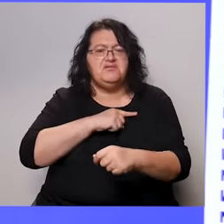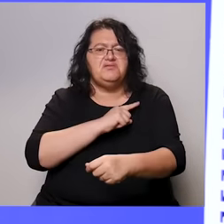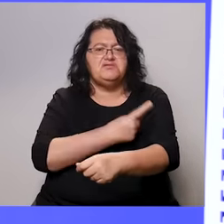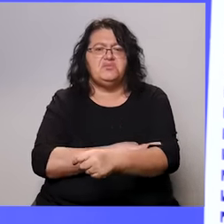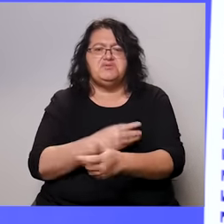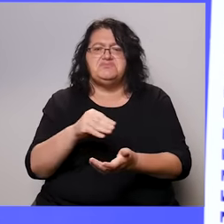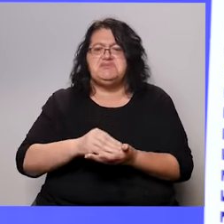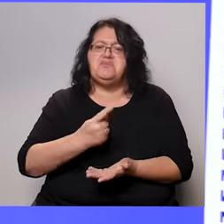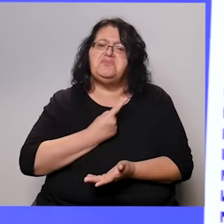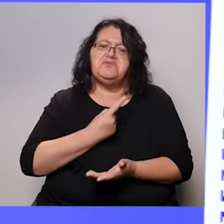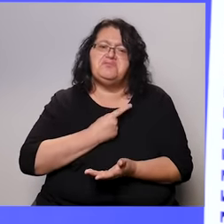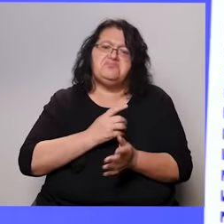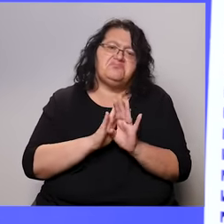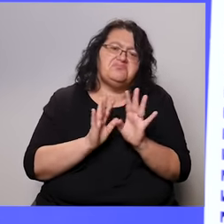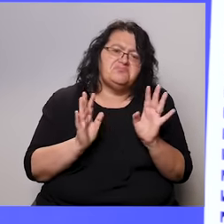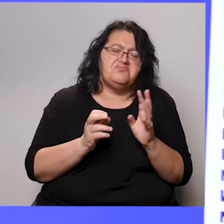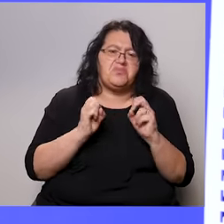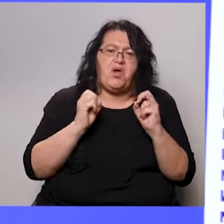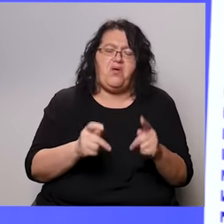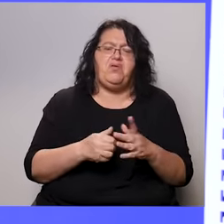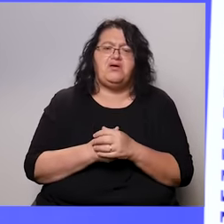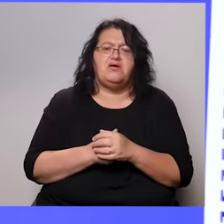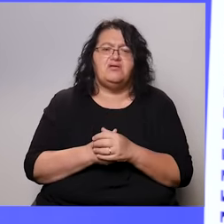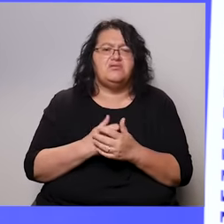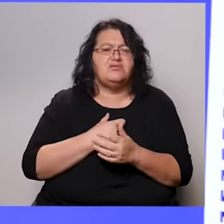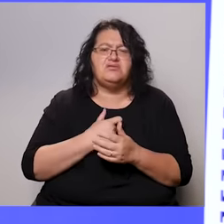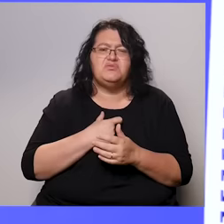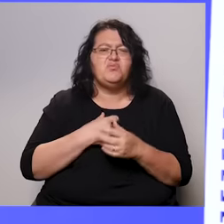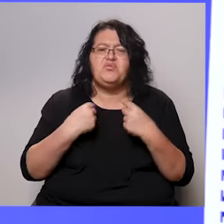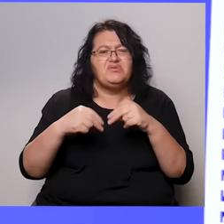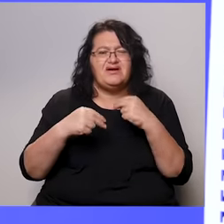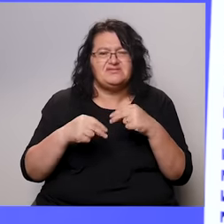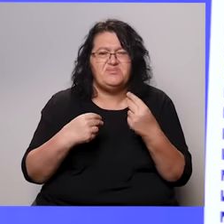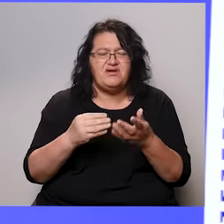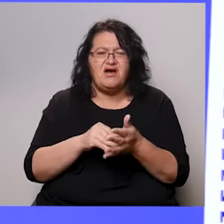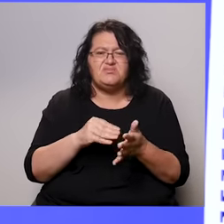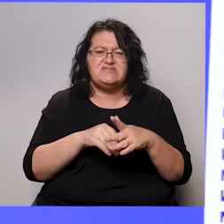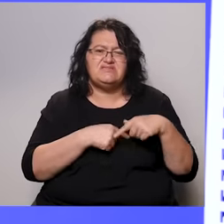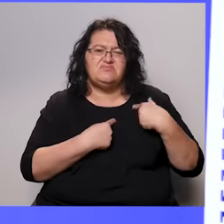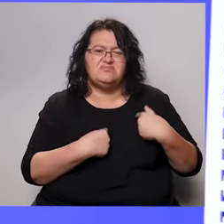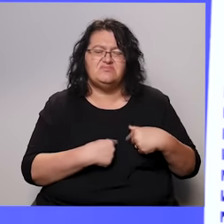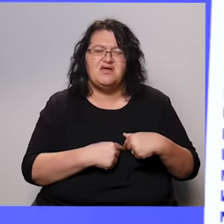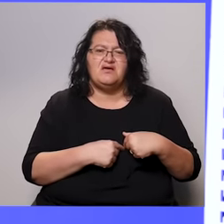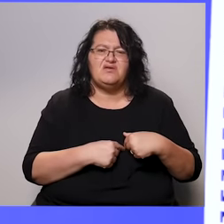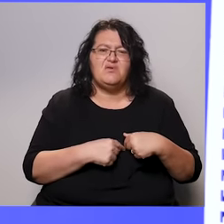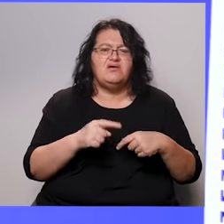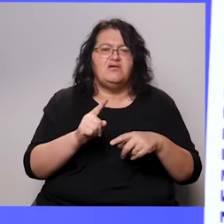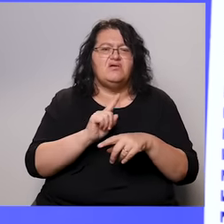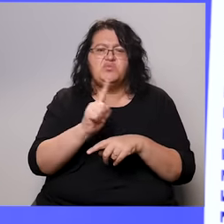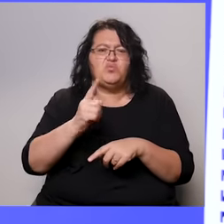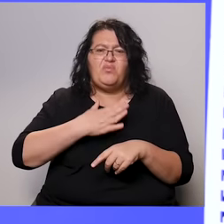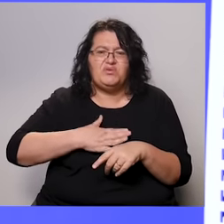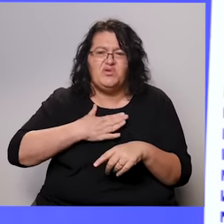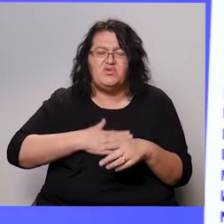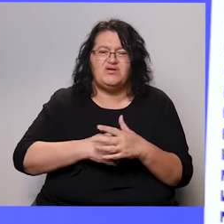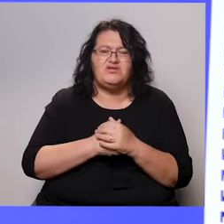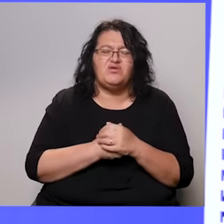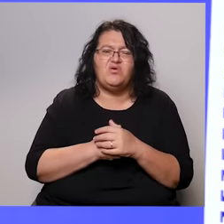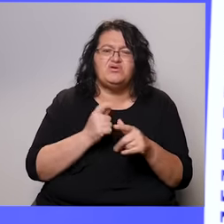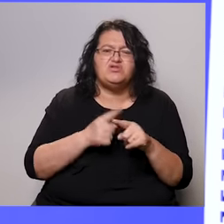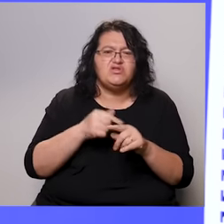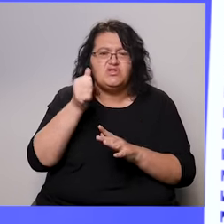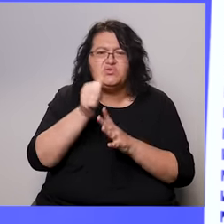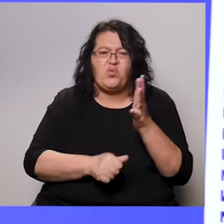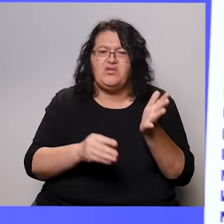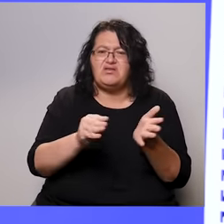puternică care nu o pot defini. Adică nu am avut-o. Nu că nu am avut-o, nu am dorit-o. Și dintr-o